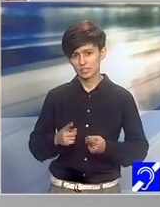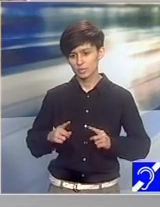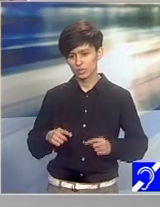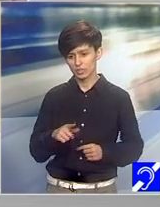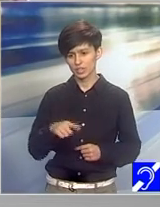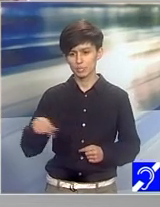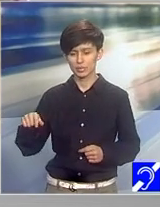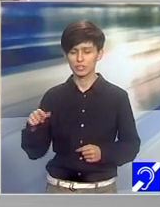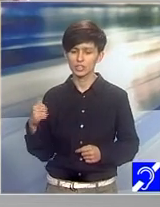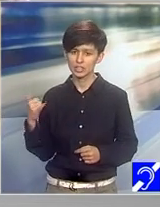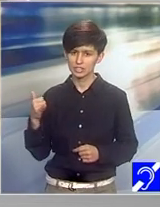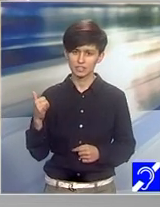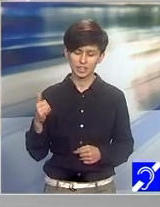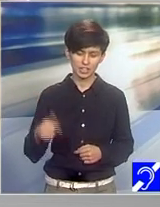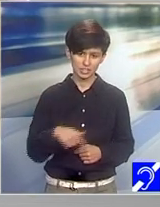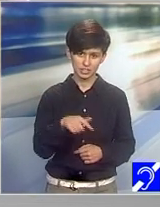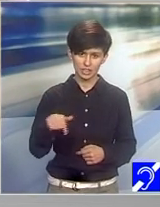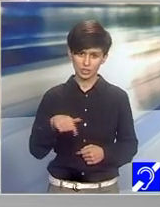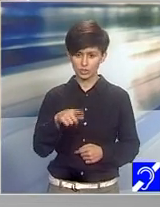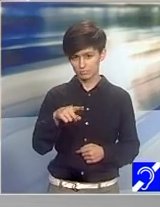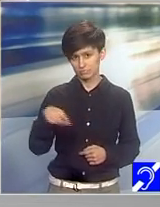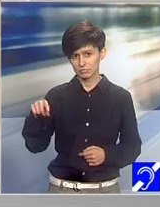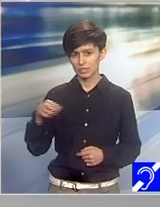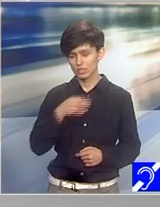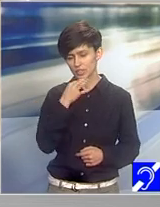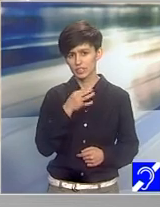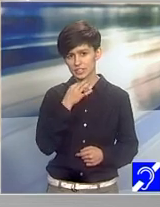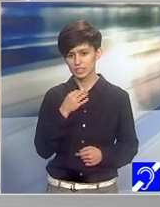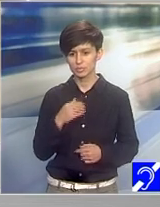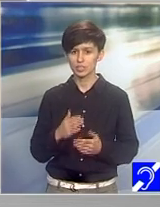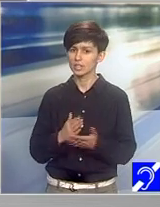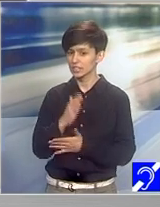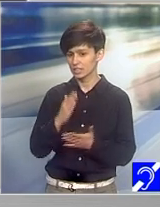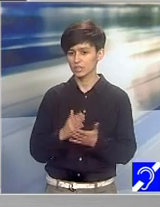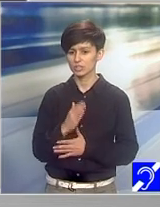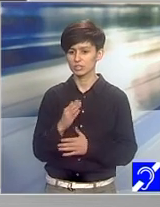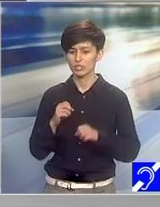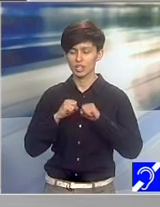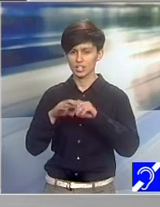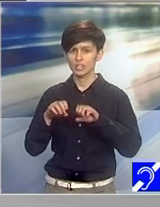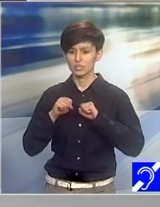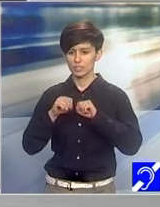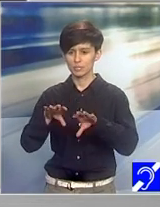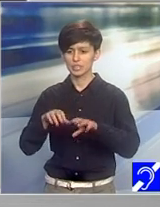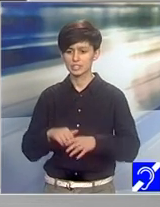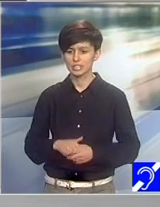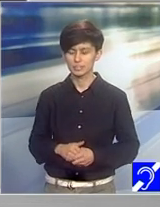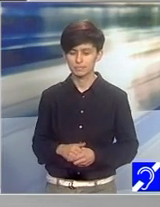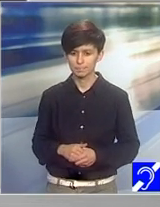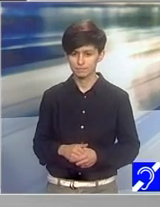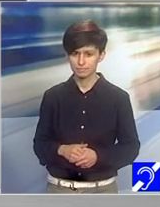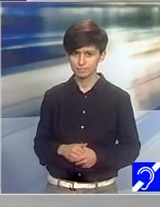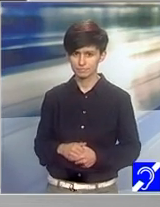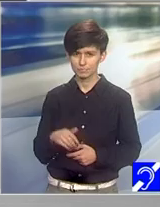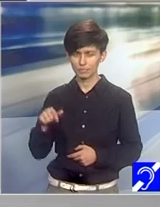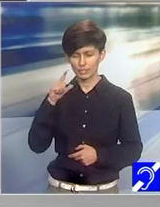ne călcați pragul, dumneavoastră o să duceți mai departe o informație. Da, o să te sunt duci acolo. Convins, o să te duci